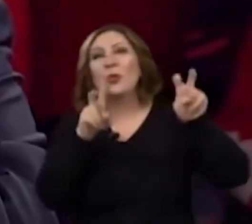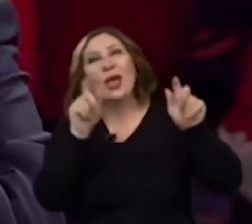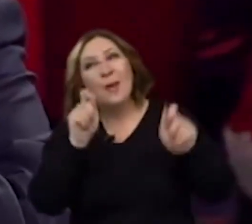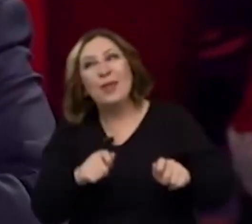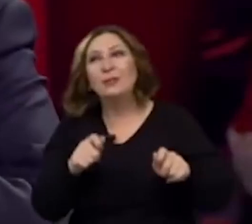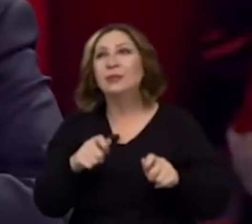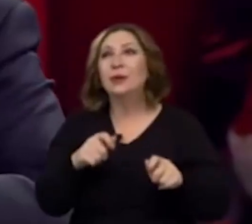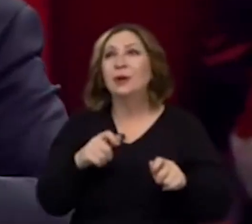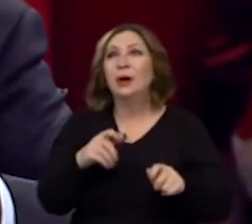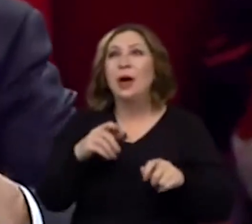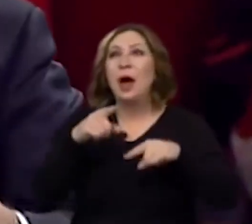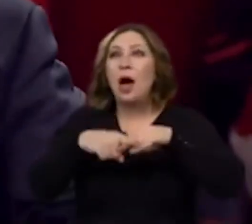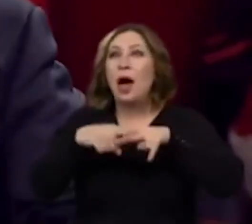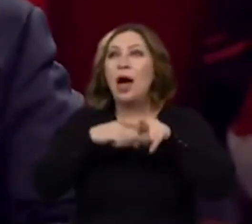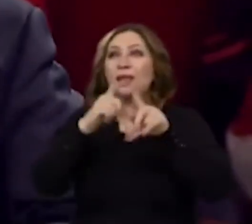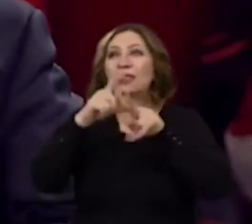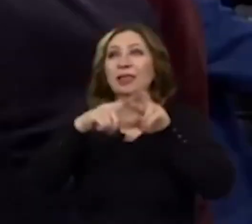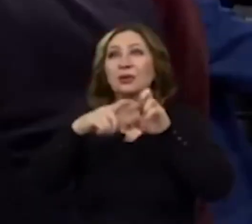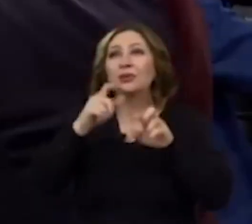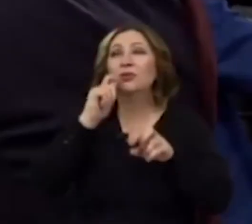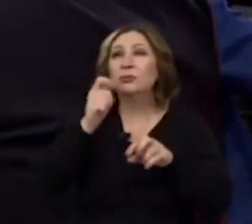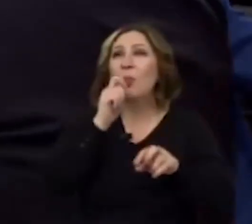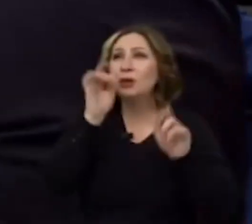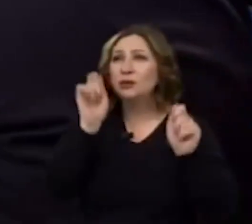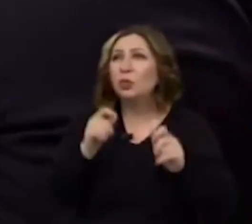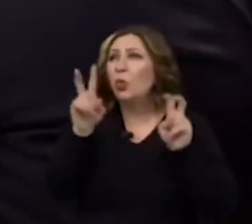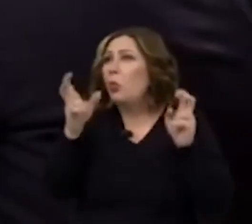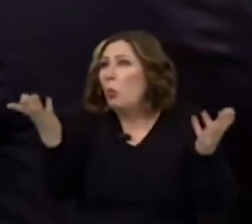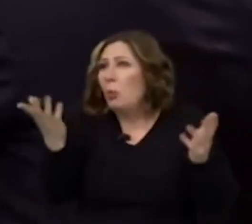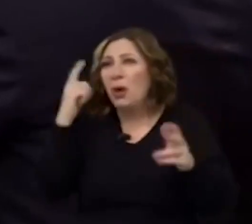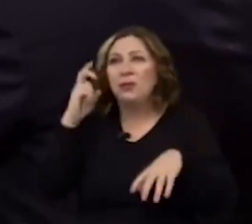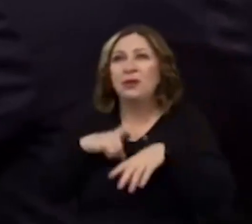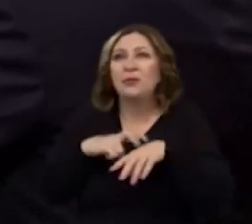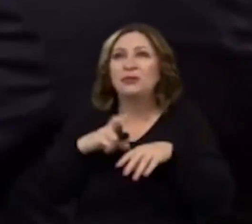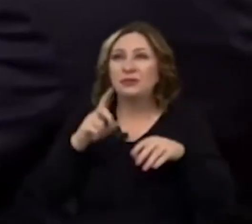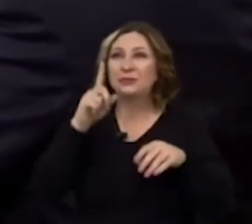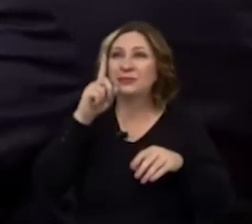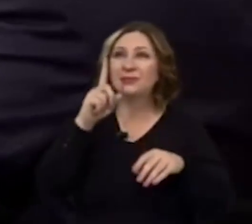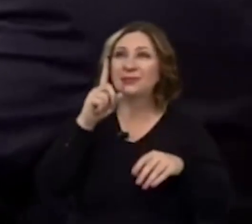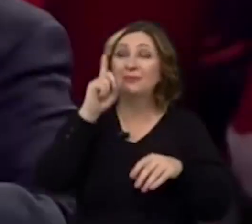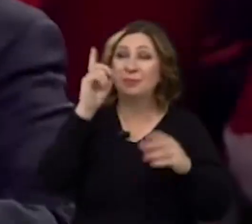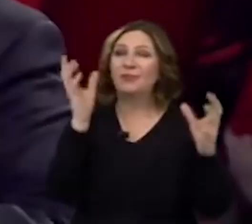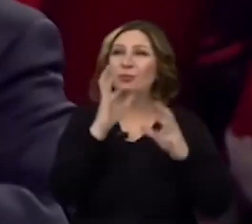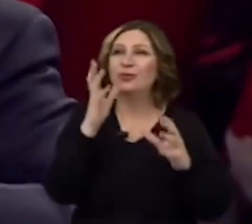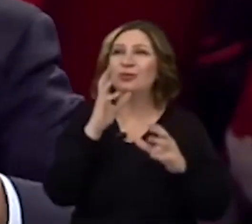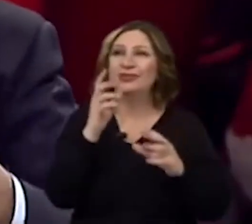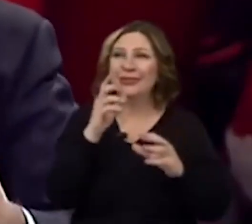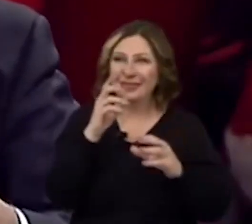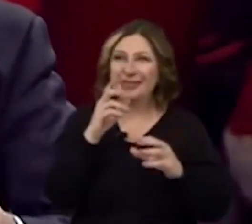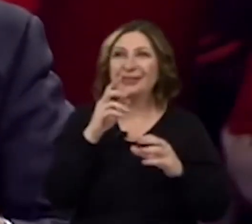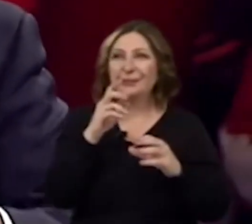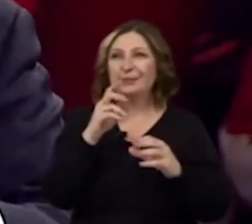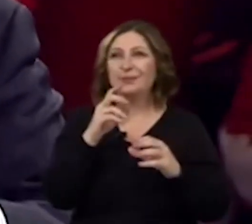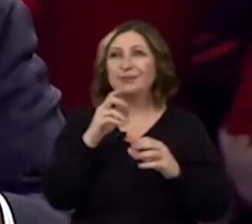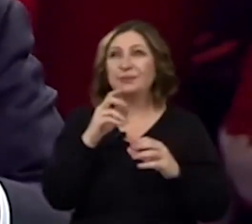yapalım. Hani Haydar Dümen'le bir röportaj yapmış bizim arkadaşlar. Konuda neydi bilmiyorum. Schneider'in... Schneider, aman hocam. Yani şey... Schneider'in... Yaptığı